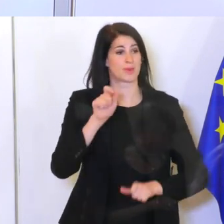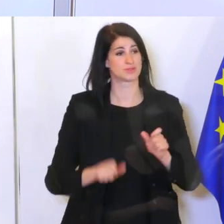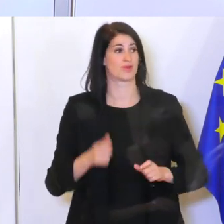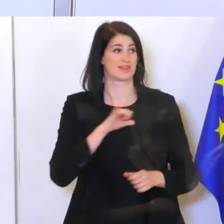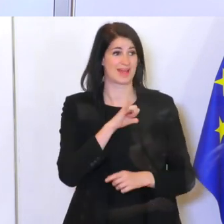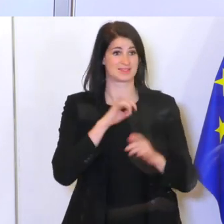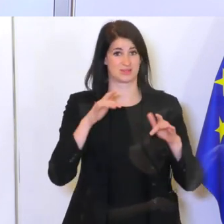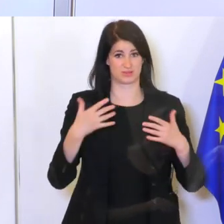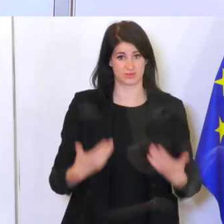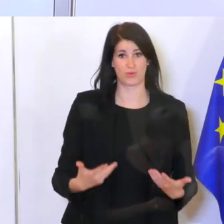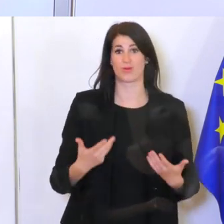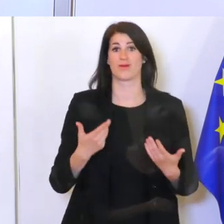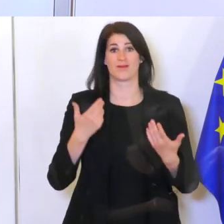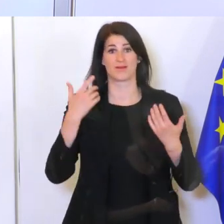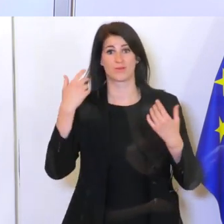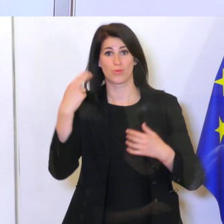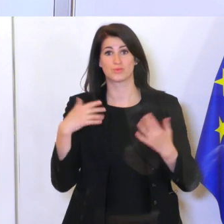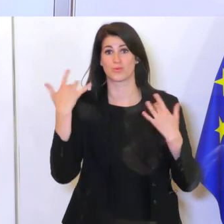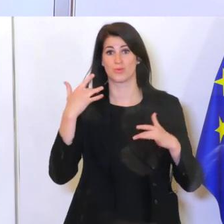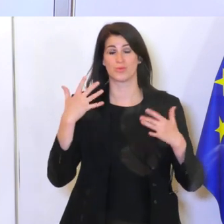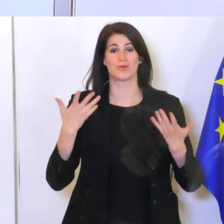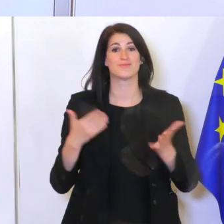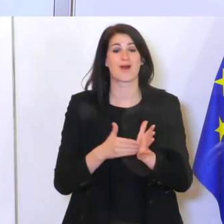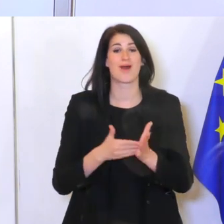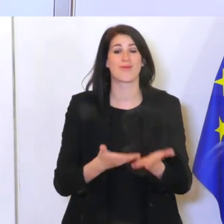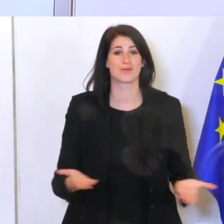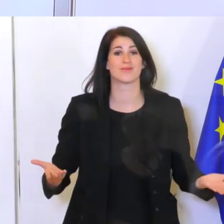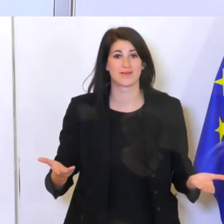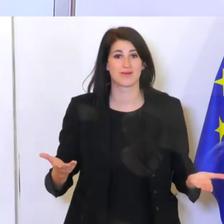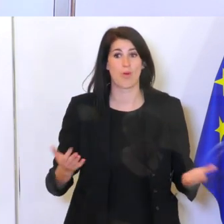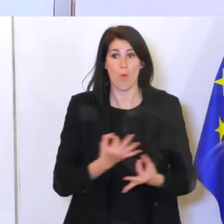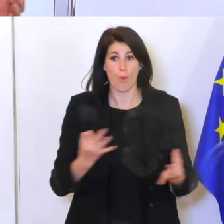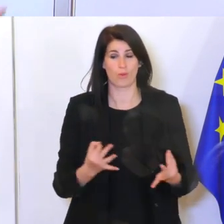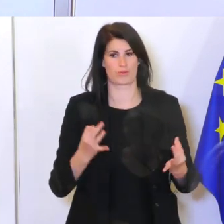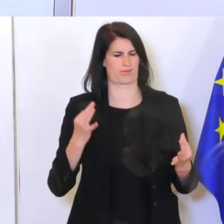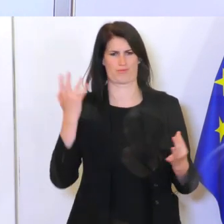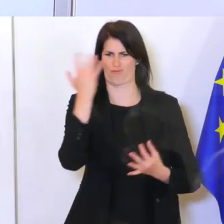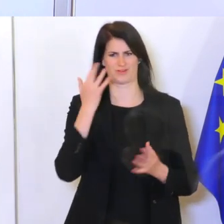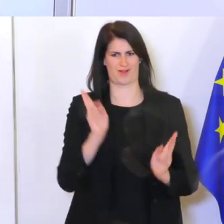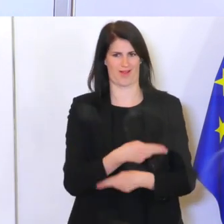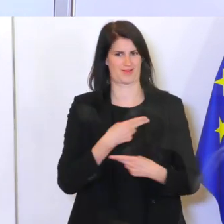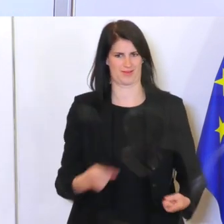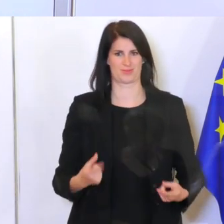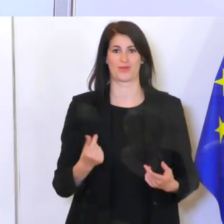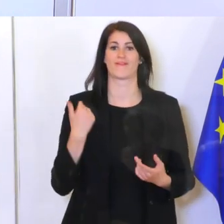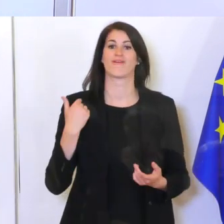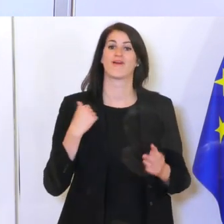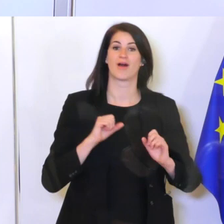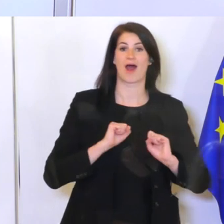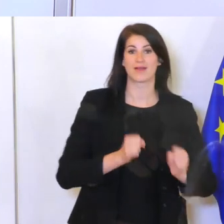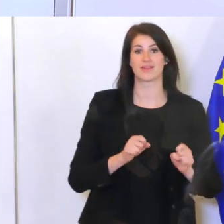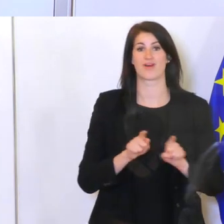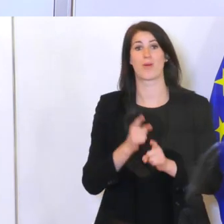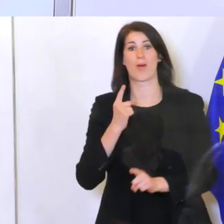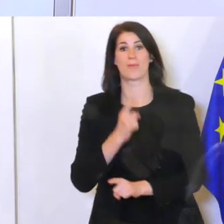können und wollen ja ohne Kunst- und Kulturgenuss auch nicht auskommen. Da haben wir ja passiv und aktiv gelitten. Aber weil das